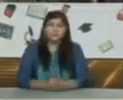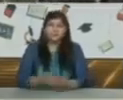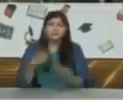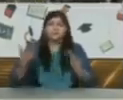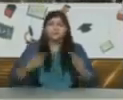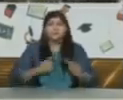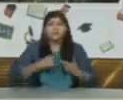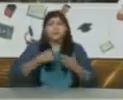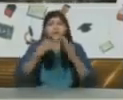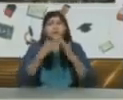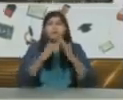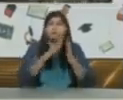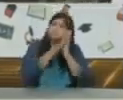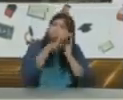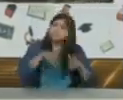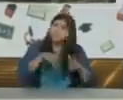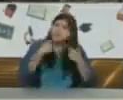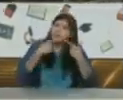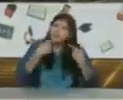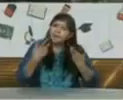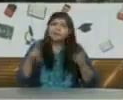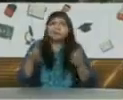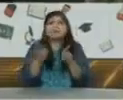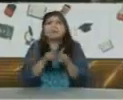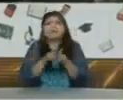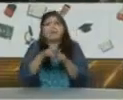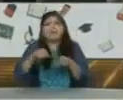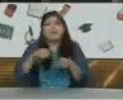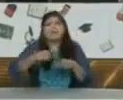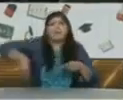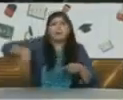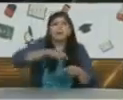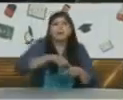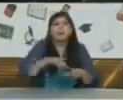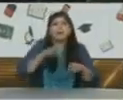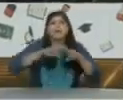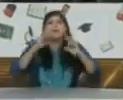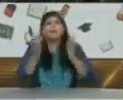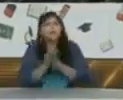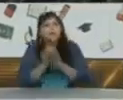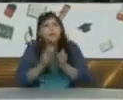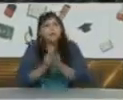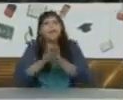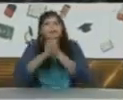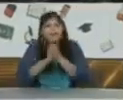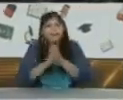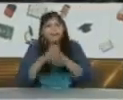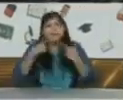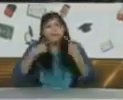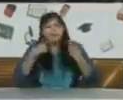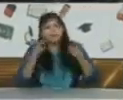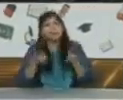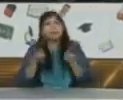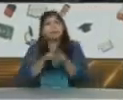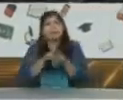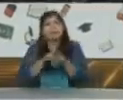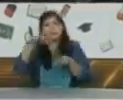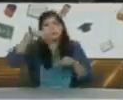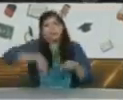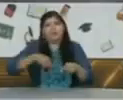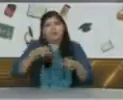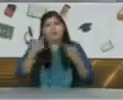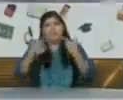अपने घर में बैठ के बातें करते हैं, अपनों के बीच बात करते हैं, यार दोस्तों के साथ बात करते हैं, आइए हम भी ऐसे ही बात